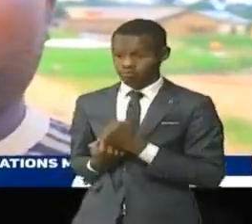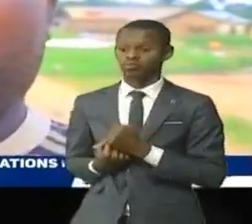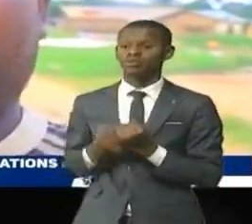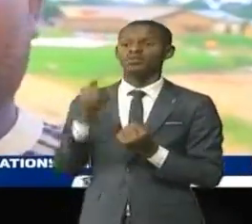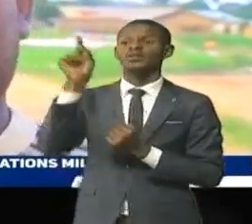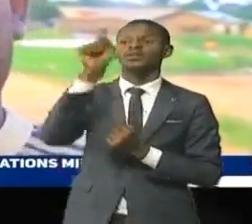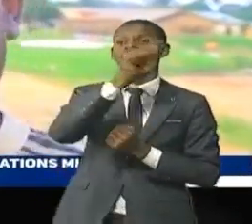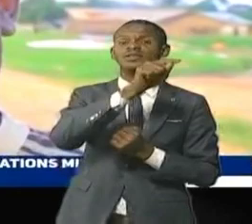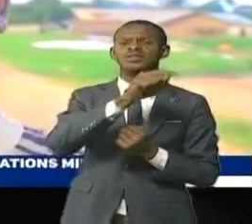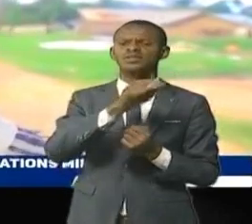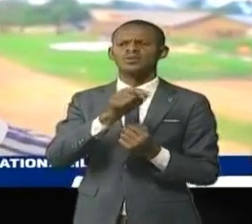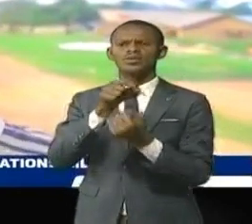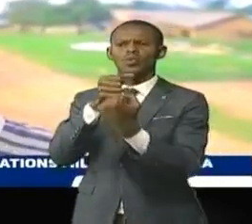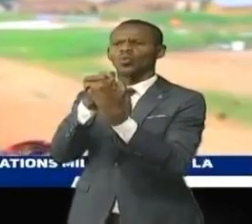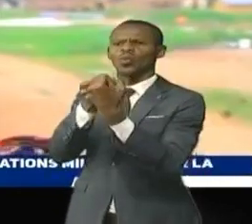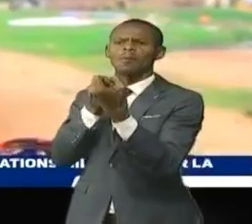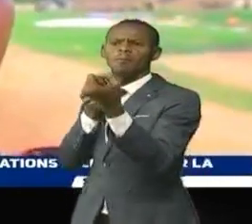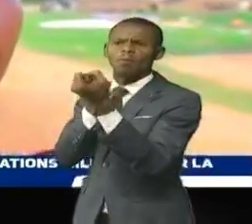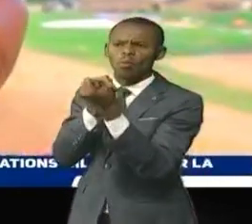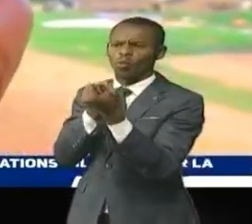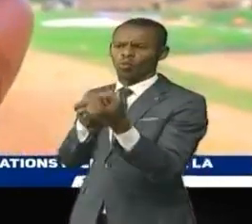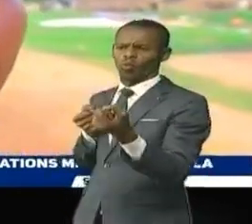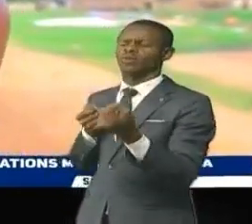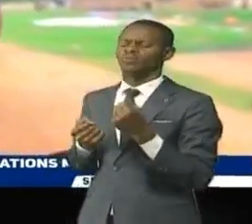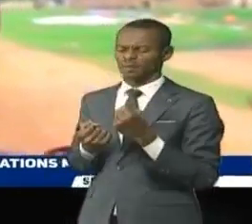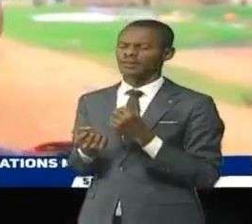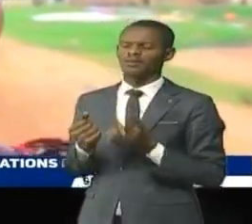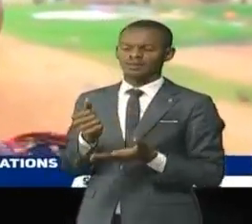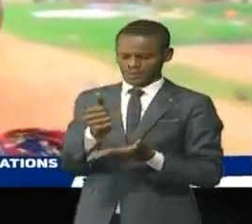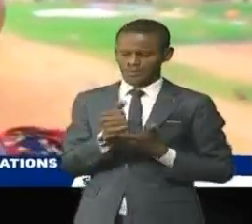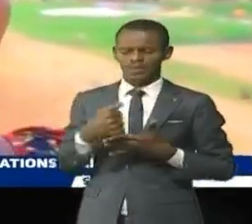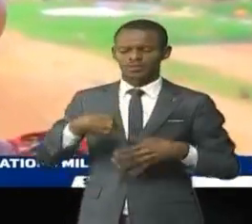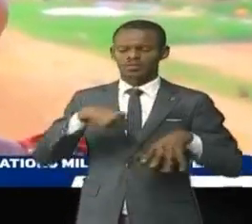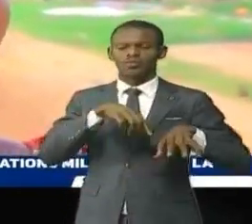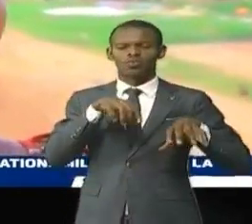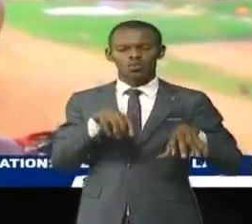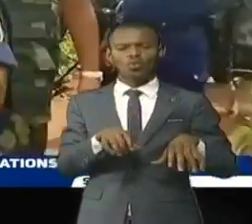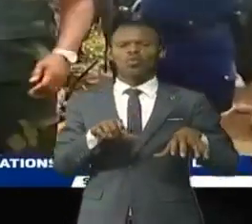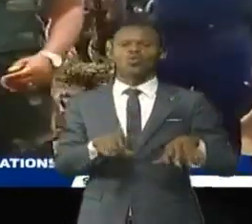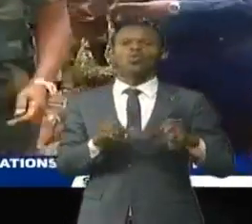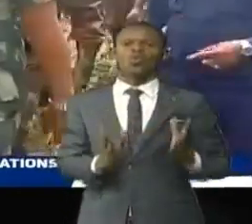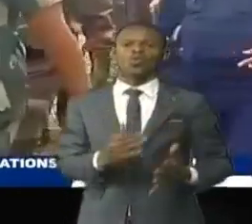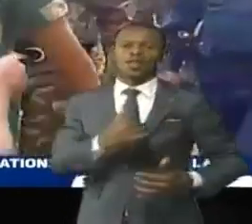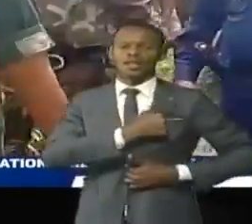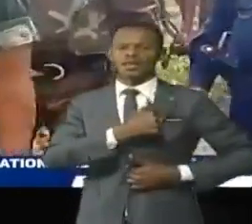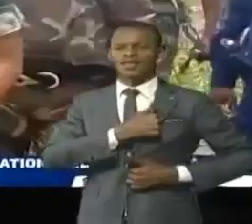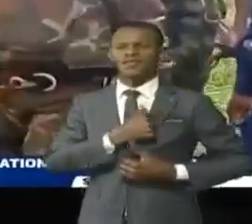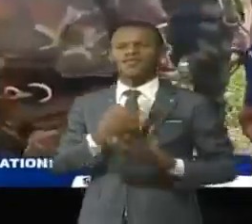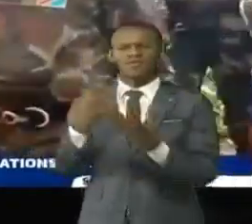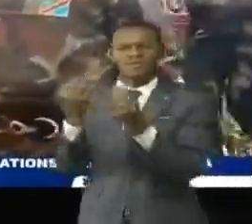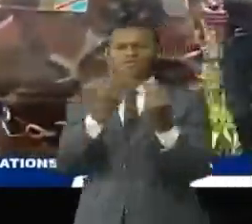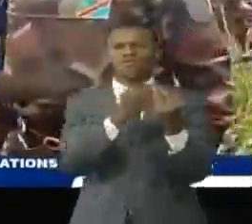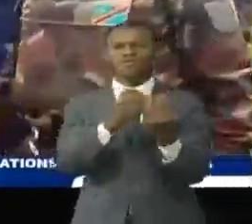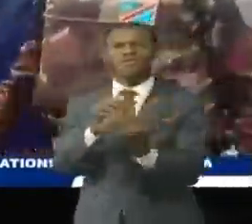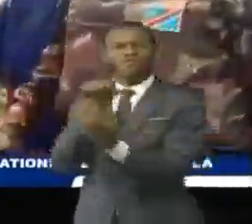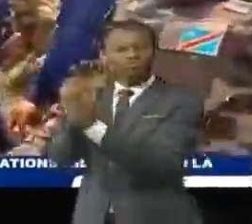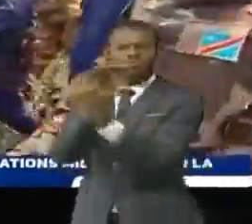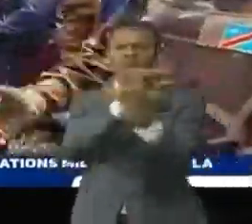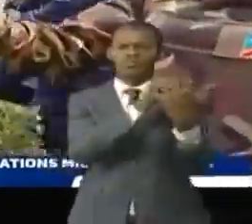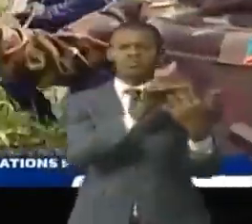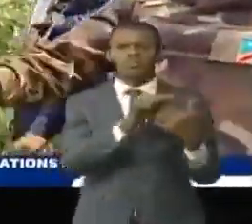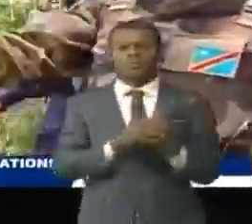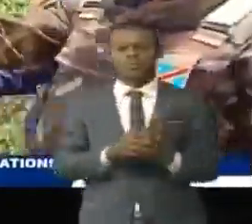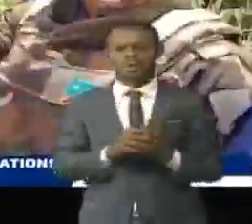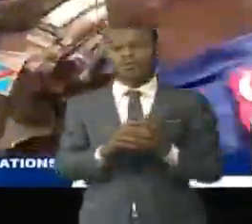communauté, laissez Mbouti et Nandi, il est temps de soutenir les efforts de l'administration militaire de l'Ituri